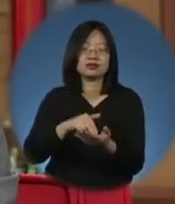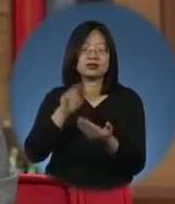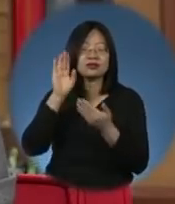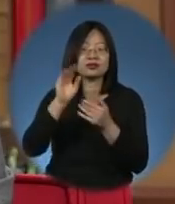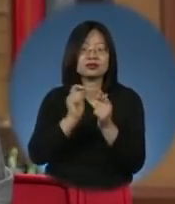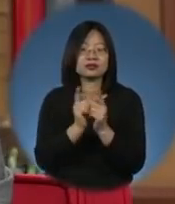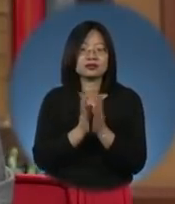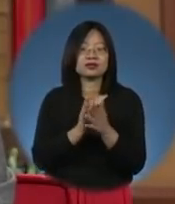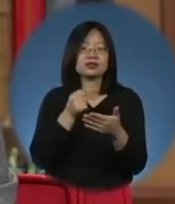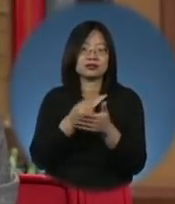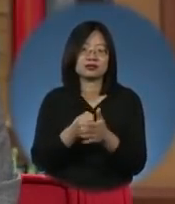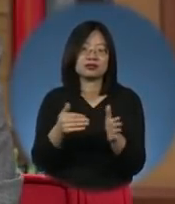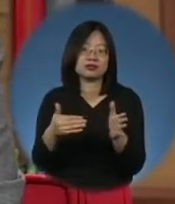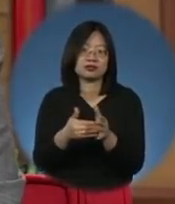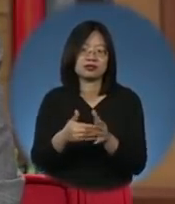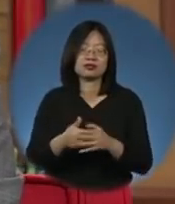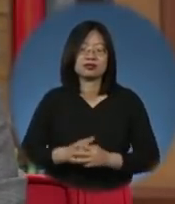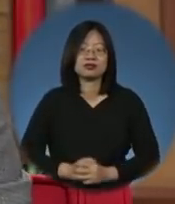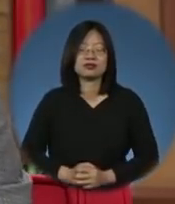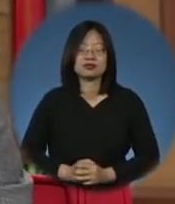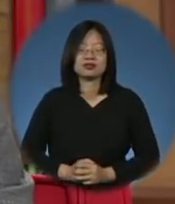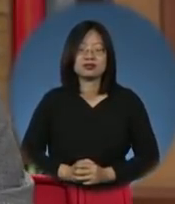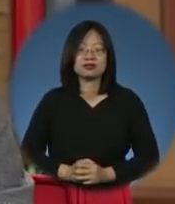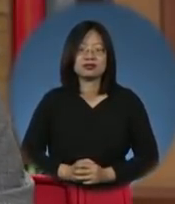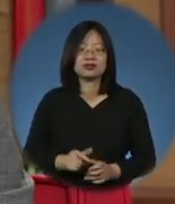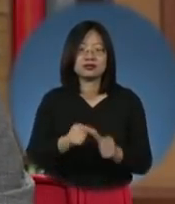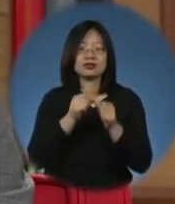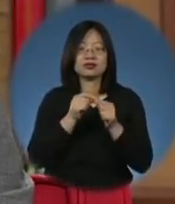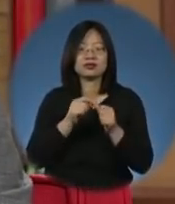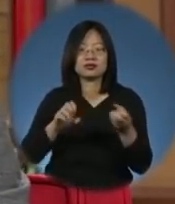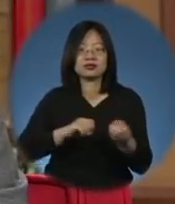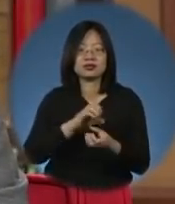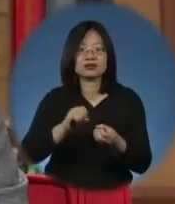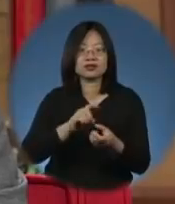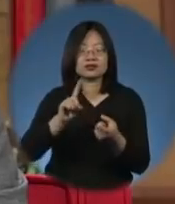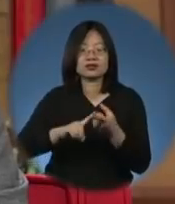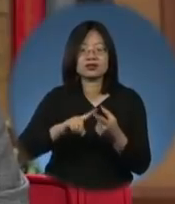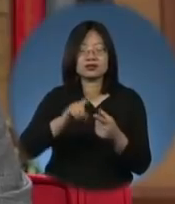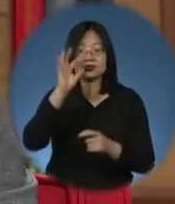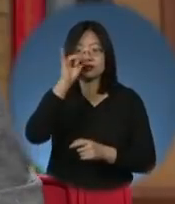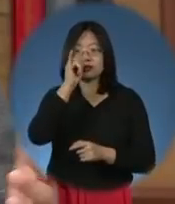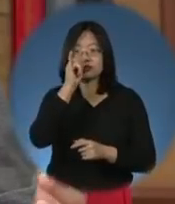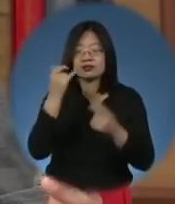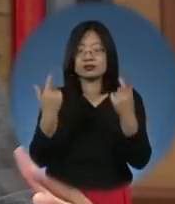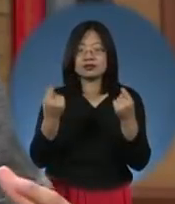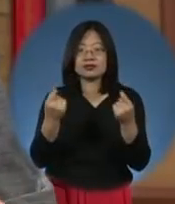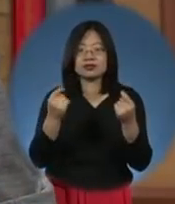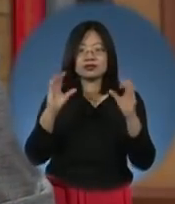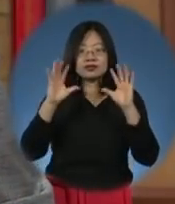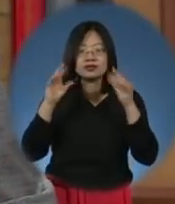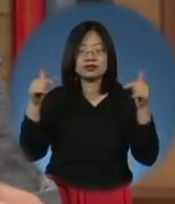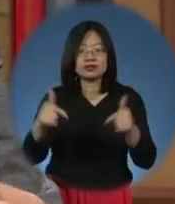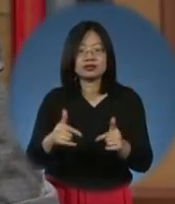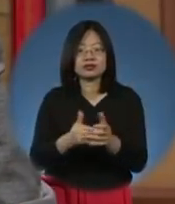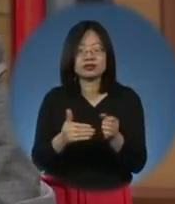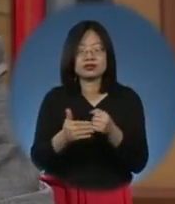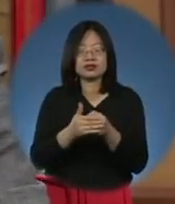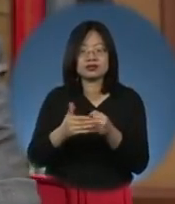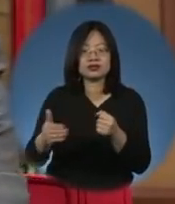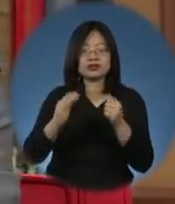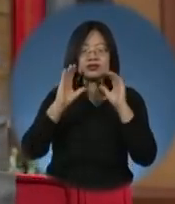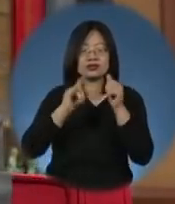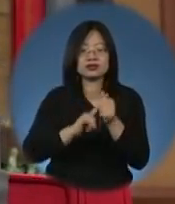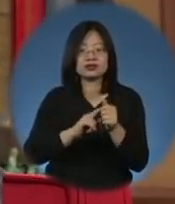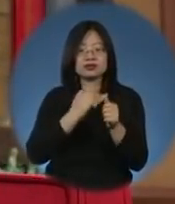미래가 실제로 정해져 있습니다. 그러니까 뭐 이명 대란의 예에서도 우리가 볼 수 있듯이 아이들이 줄었기 때문에 이